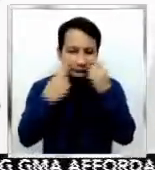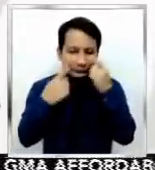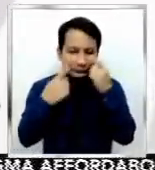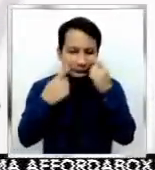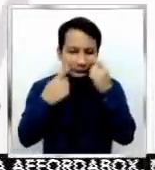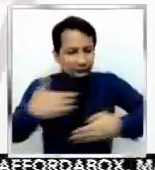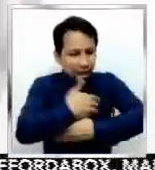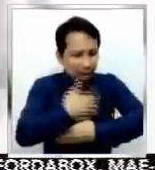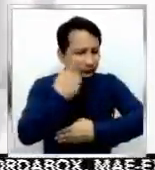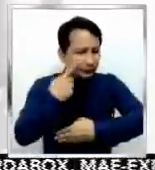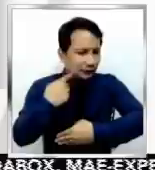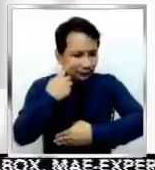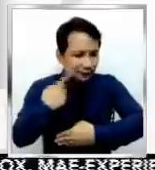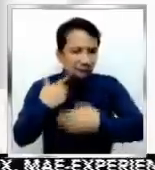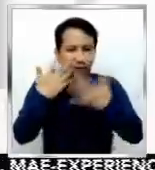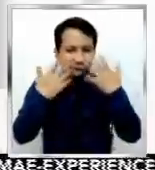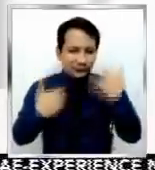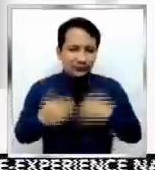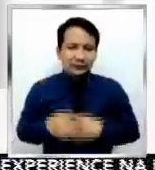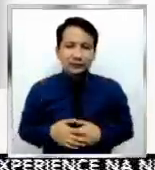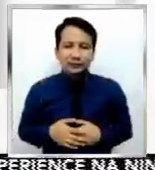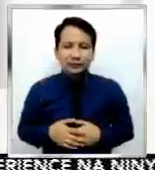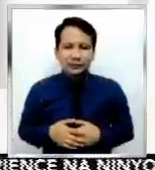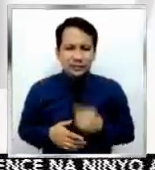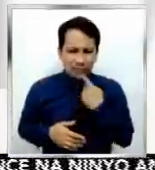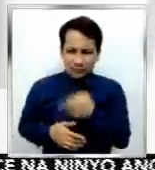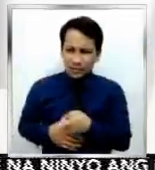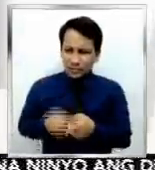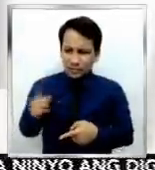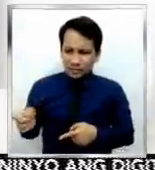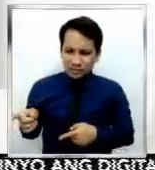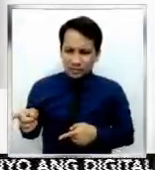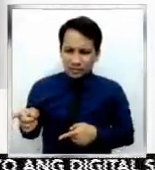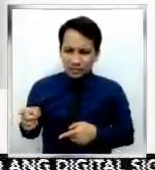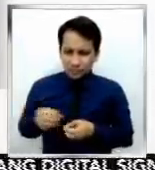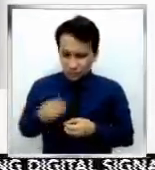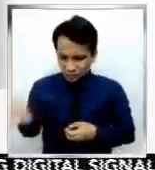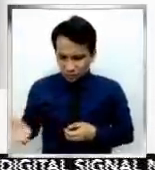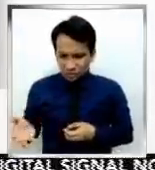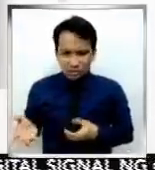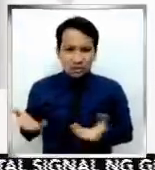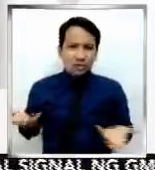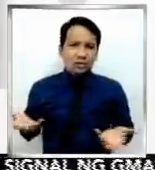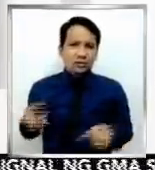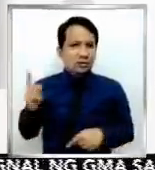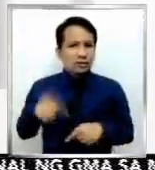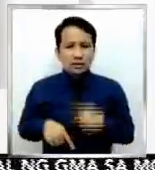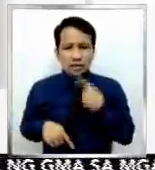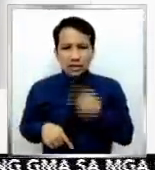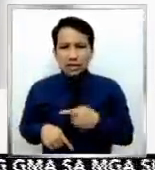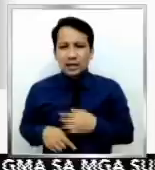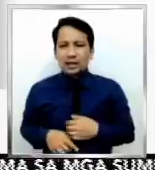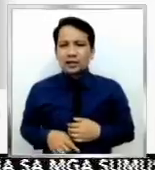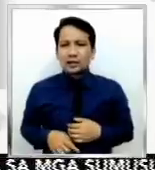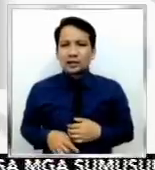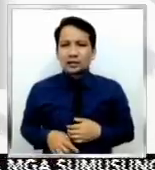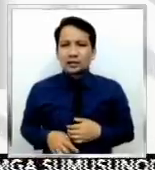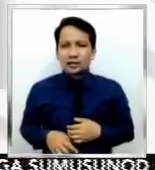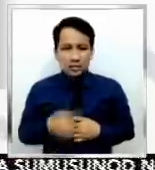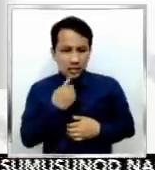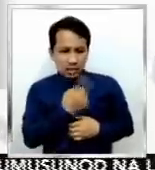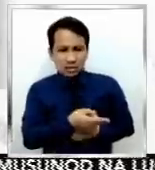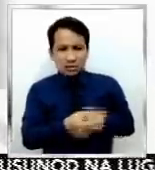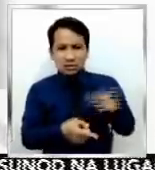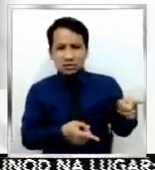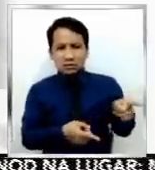niloko niya. Kuya, sabi niya, may nahulog ba itong wallet? Ay wala, hindi kuya, nandito. Yung pagkakasabi siguro ng pinsan